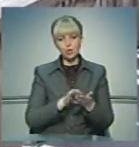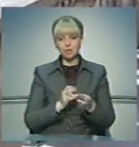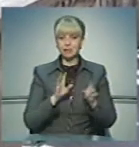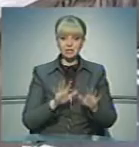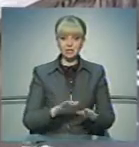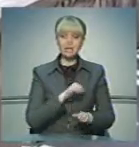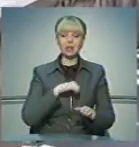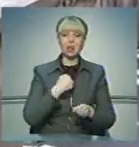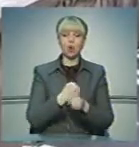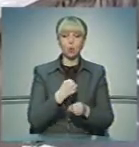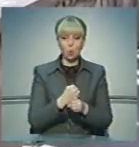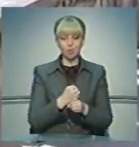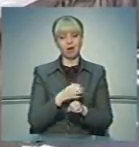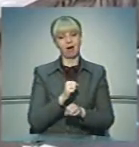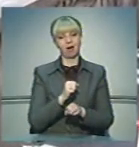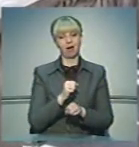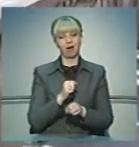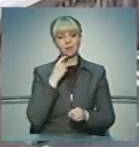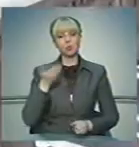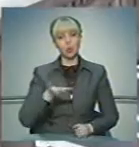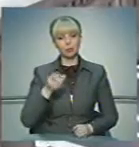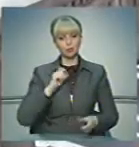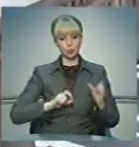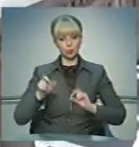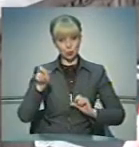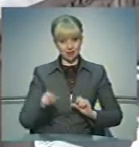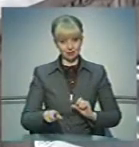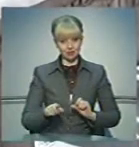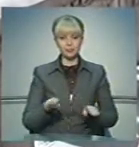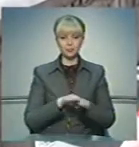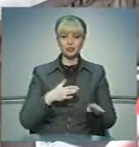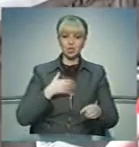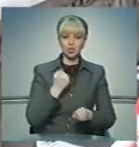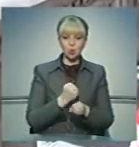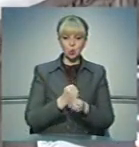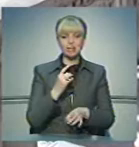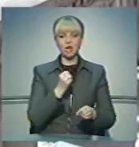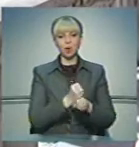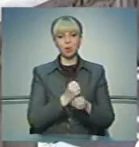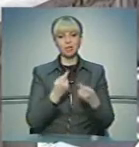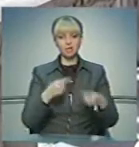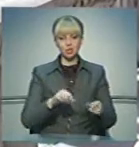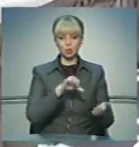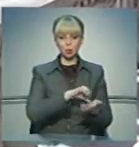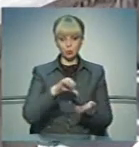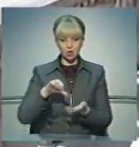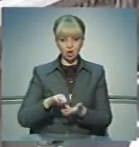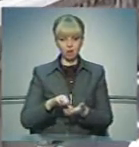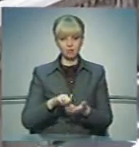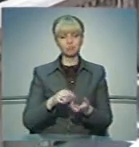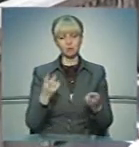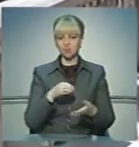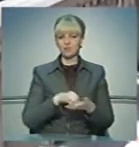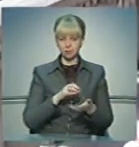не тільки самі роботи, але і доповідь студента. Порівнюючи наші роботи із роботами інших учасників, слід